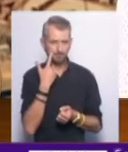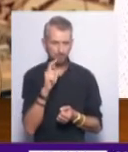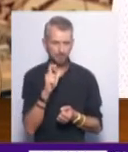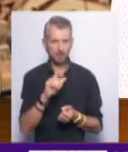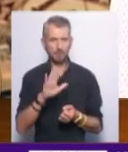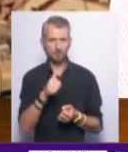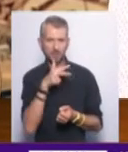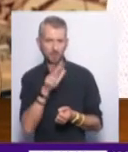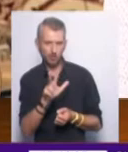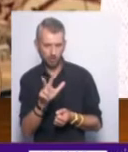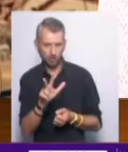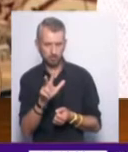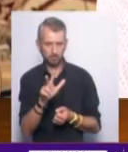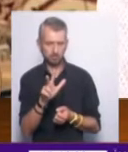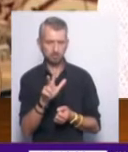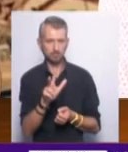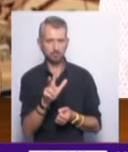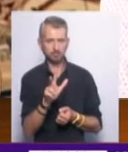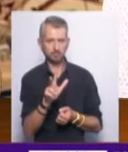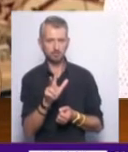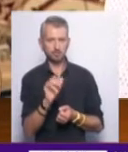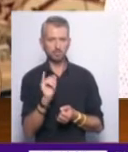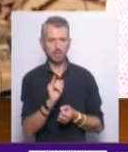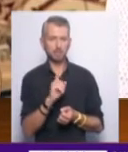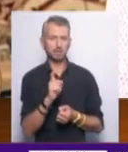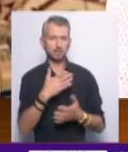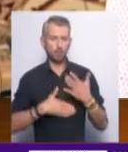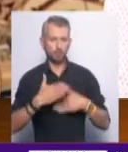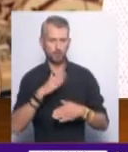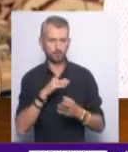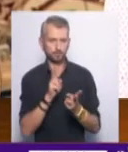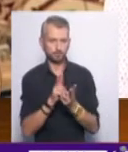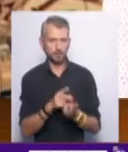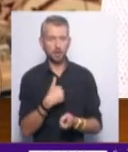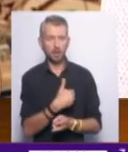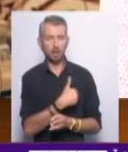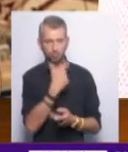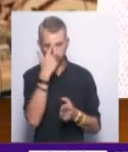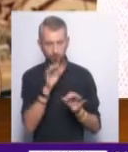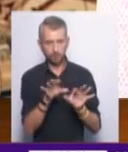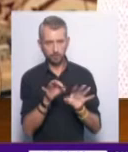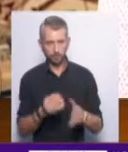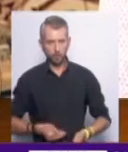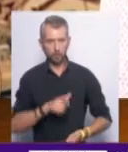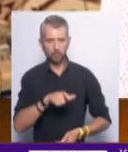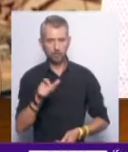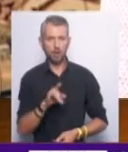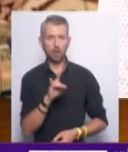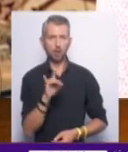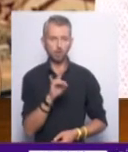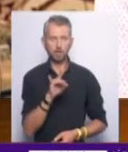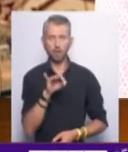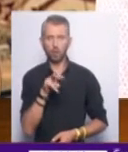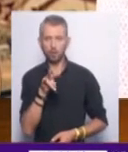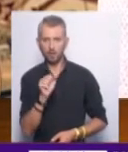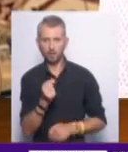15-ї години, після 3 годин дня, і з задоволенням зустрінусь. Я хочу поінформувати жителів Ромена Орлана